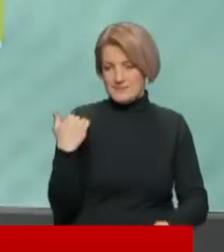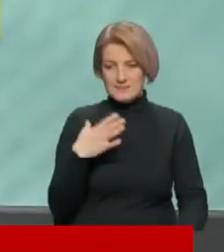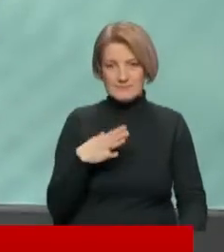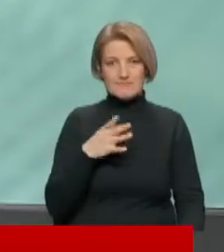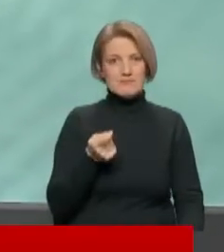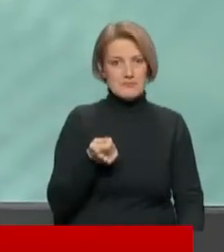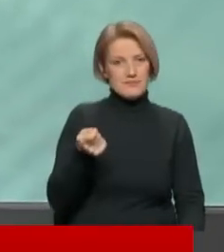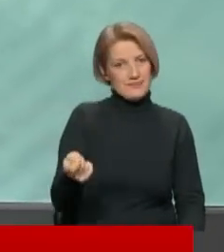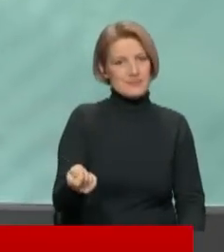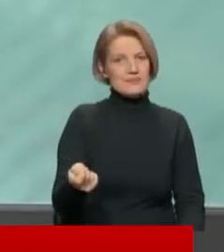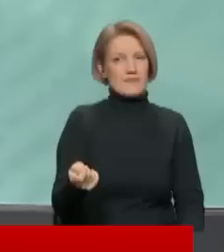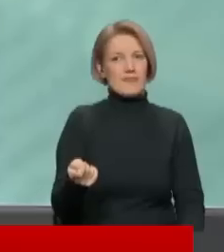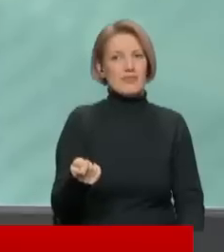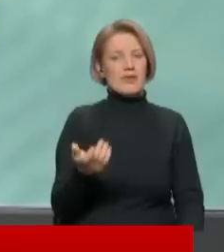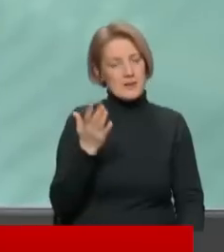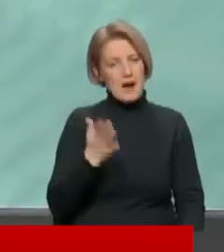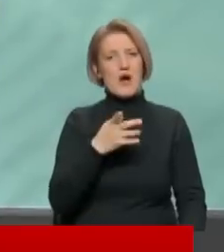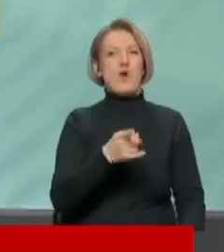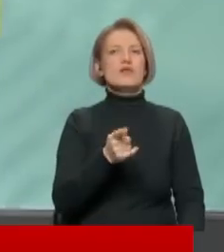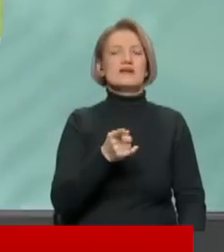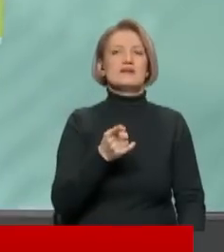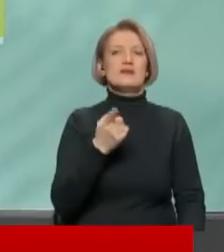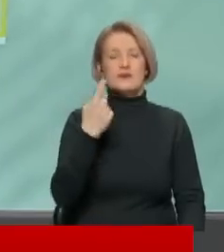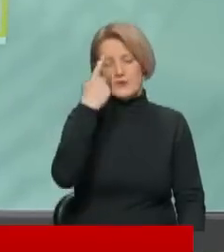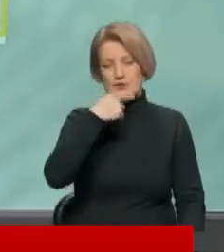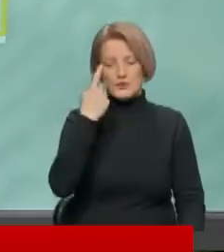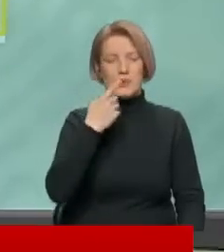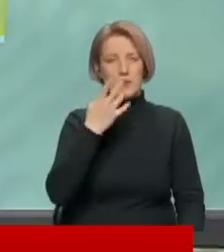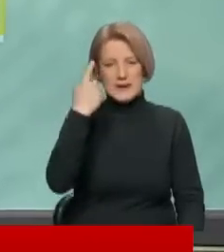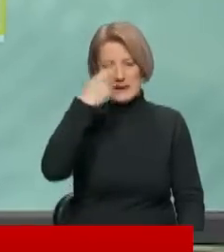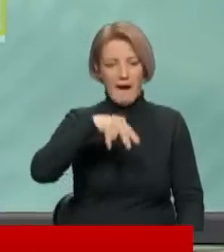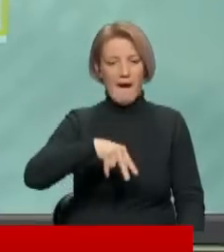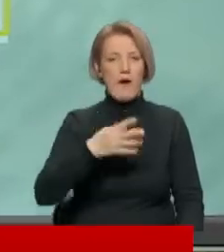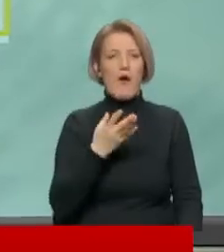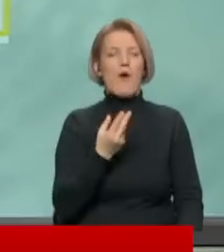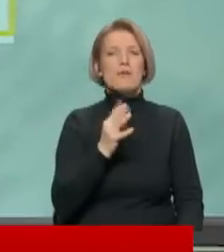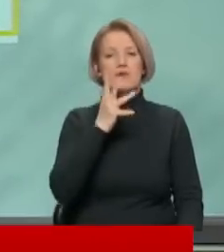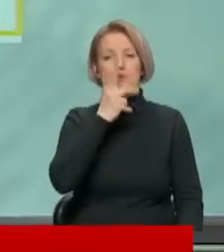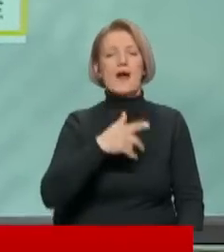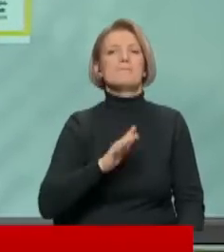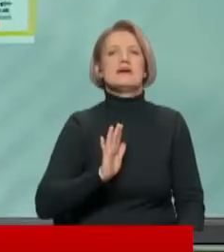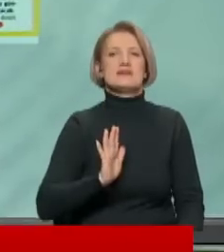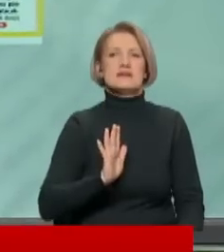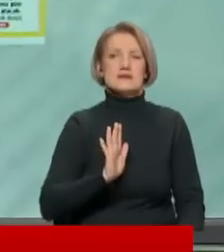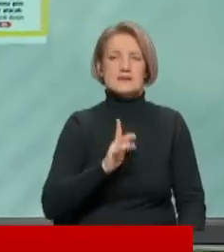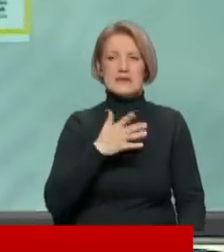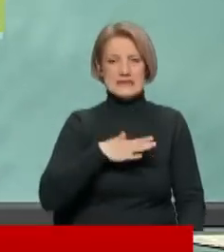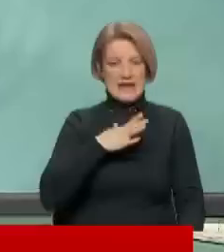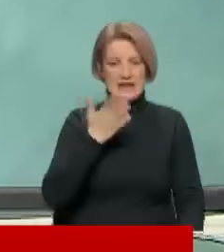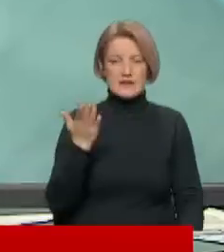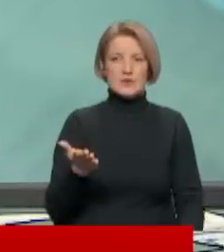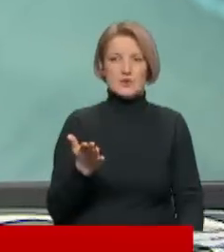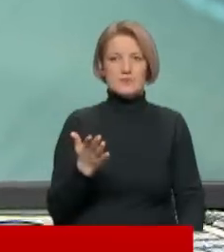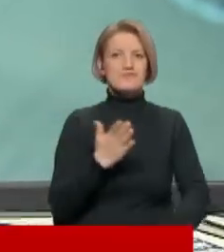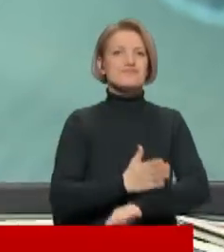harçlık istediğinde bari Onların da yüzü yerde olmasın yüzü yere eğik olmasın çağrıları bu